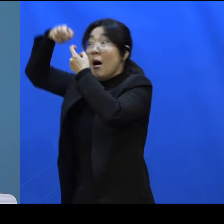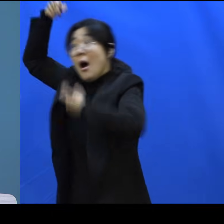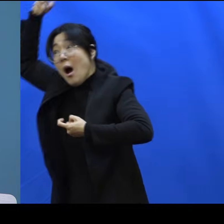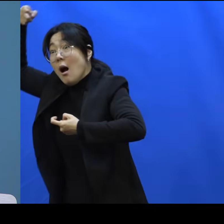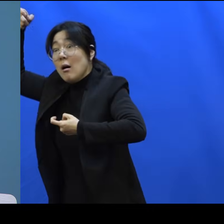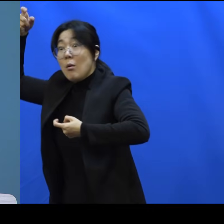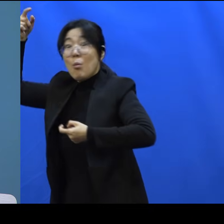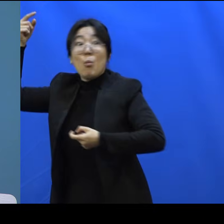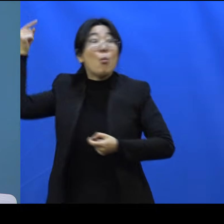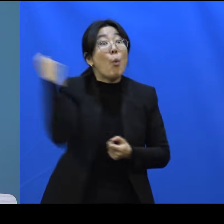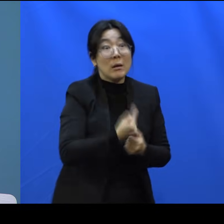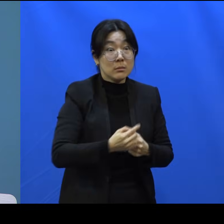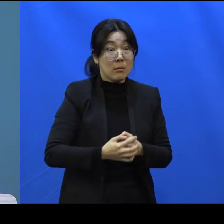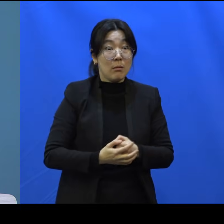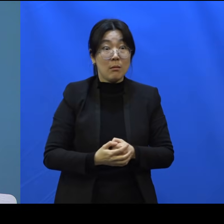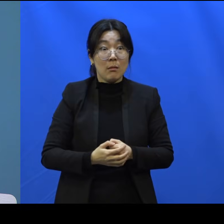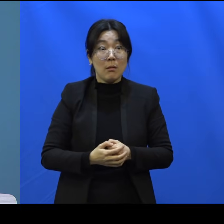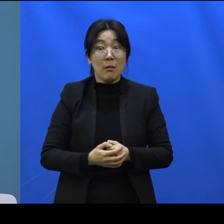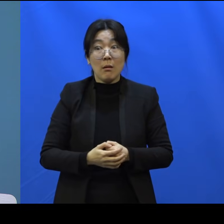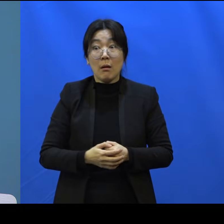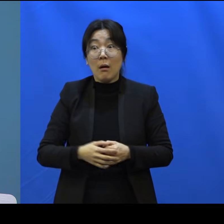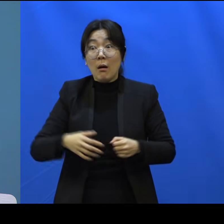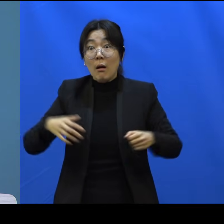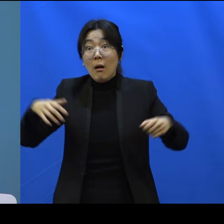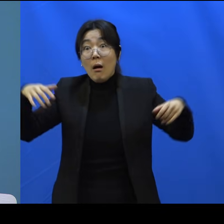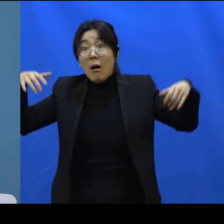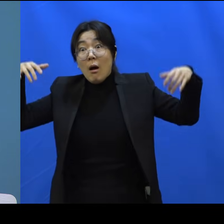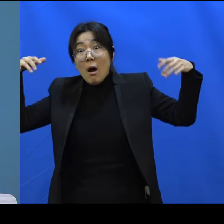있는데, 옛날에,